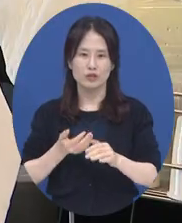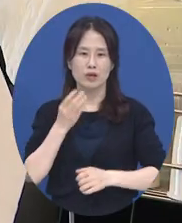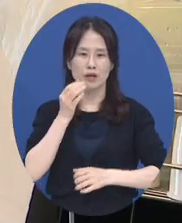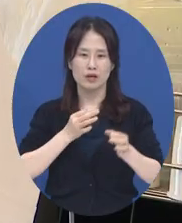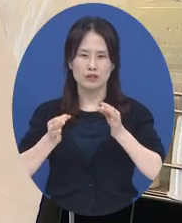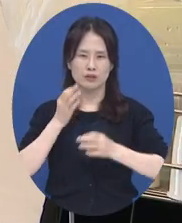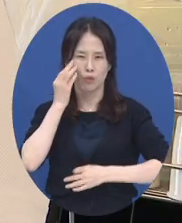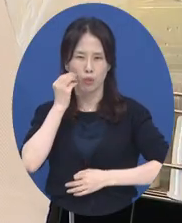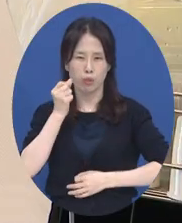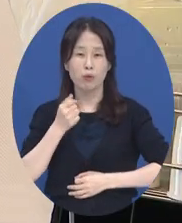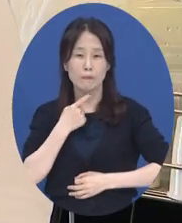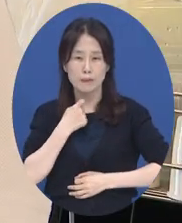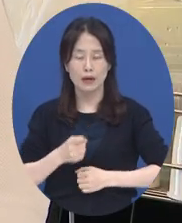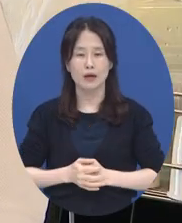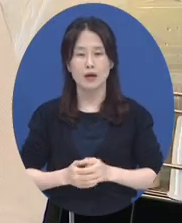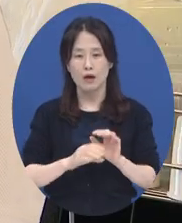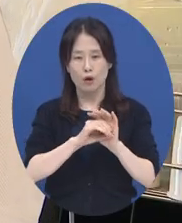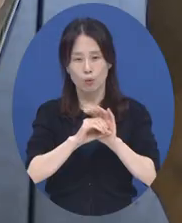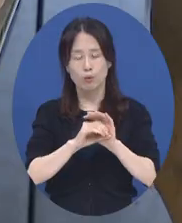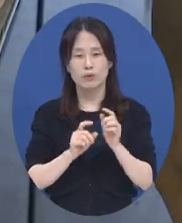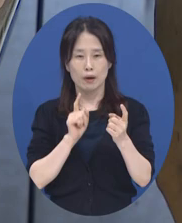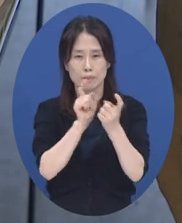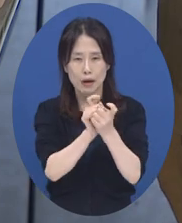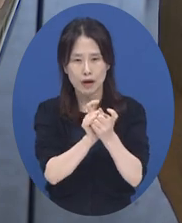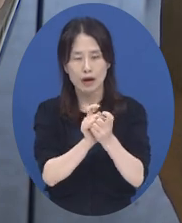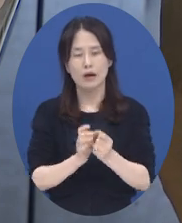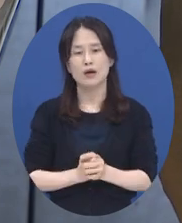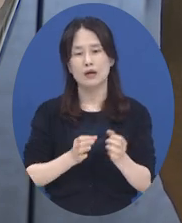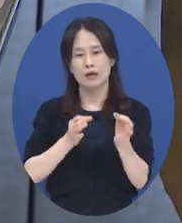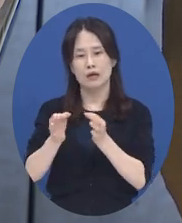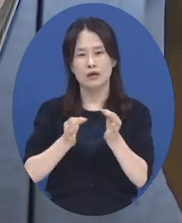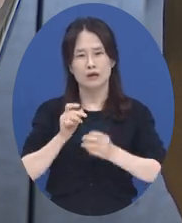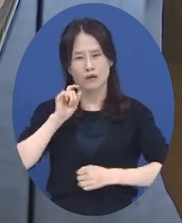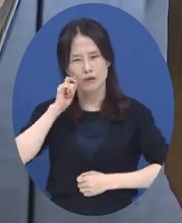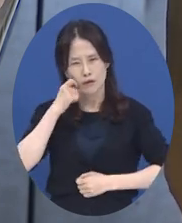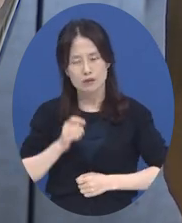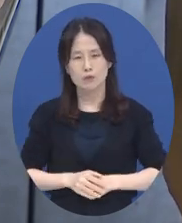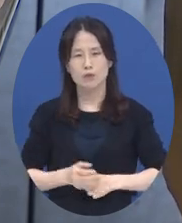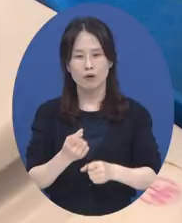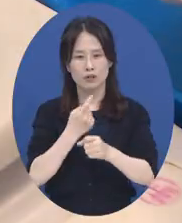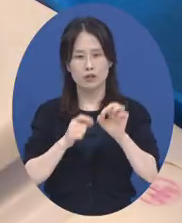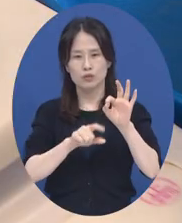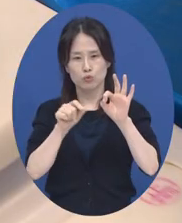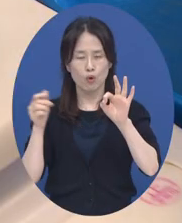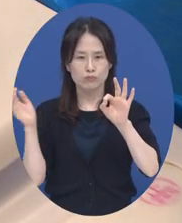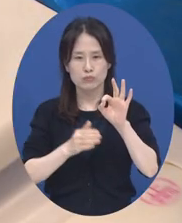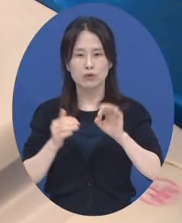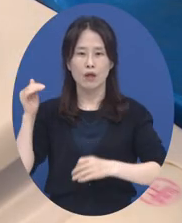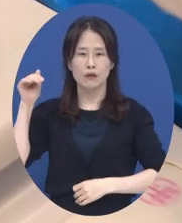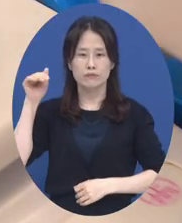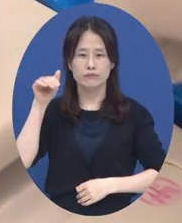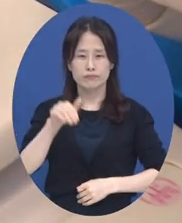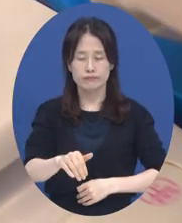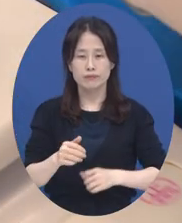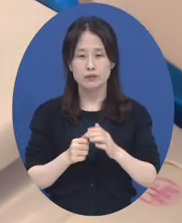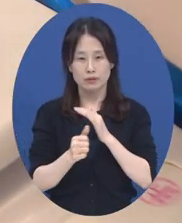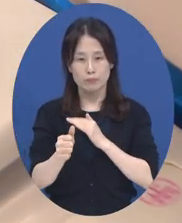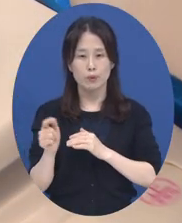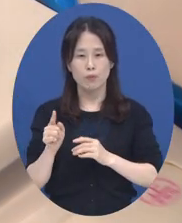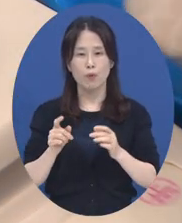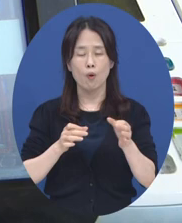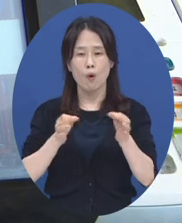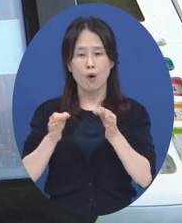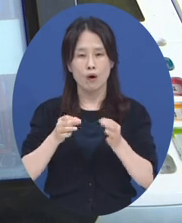됐습니다. 하지만 코로나19 앞에선 속수무책. 작년 10월부터 매출은 마이너스가 돼 대표는 가게를